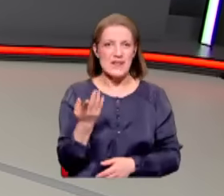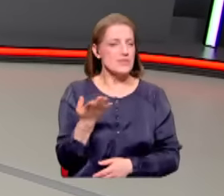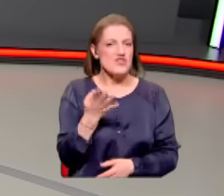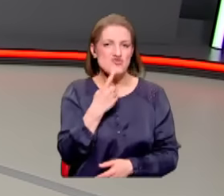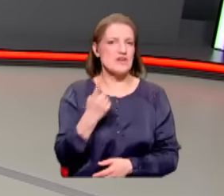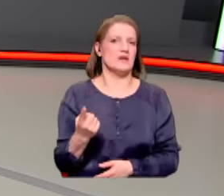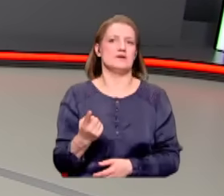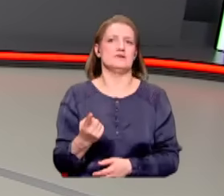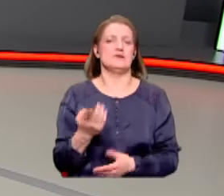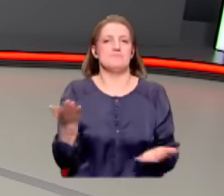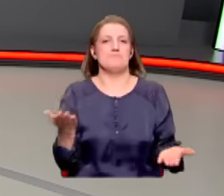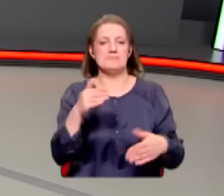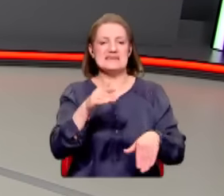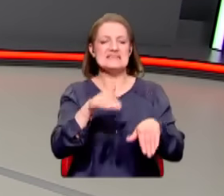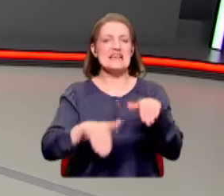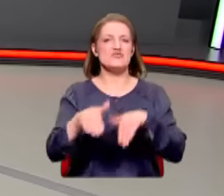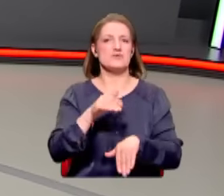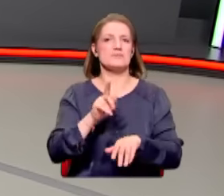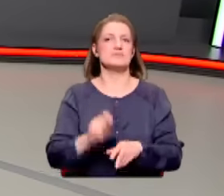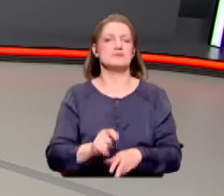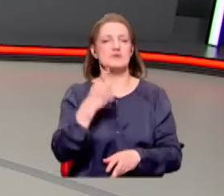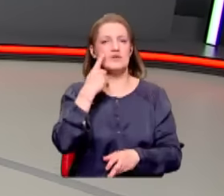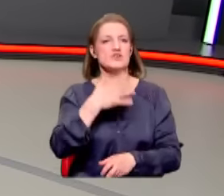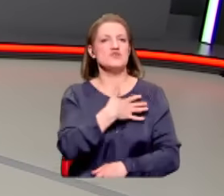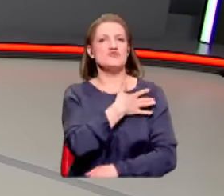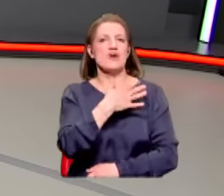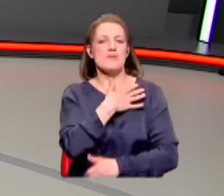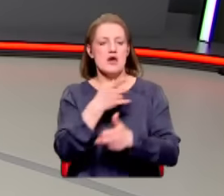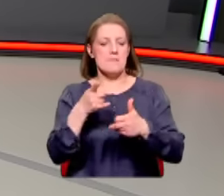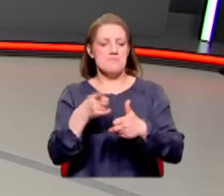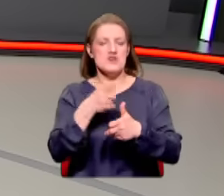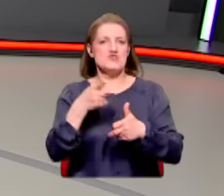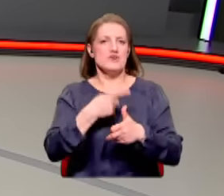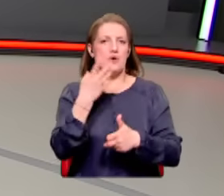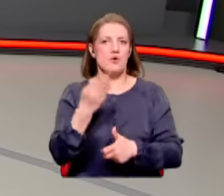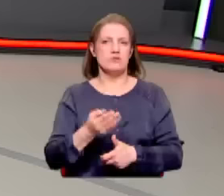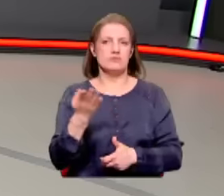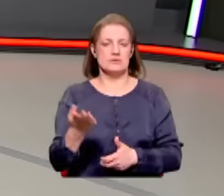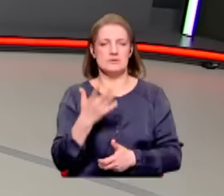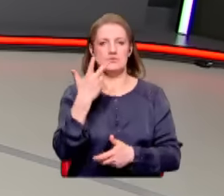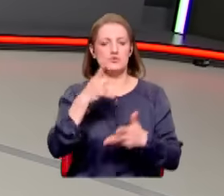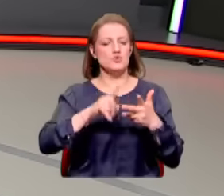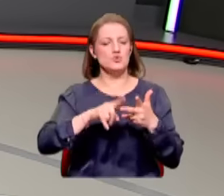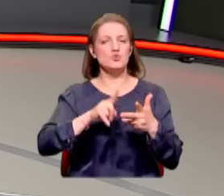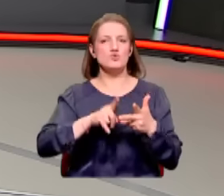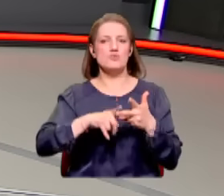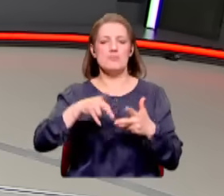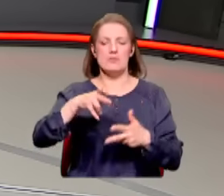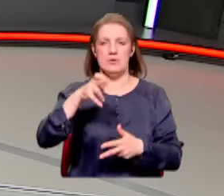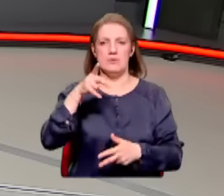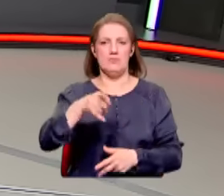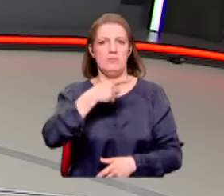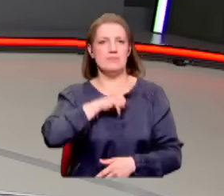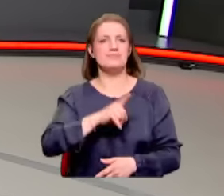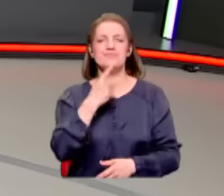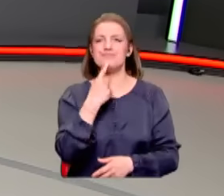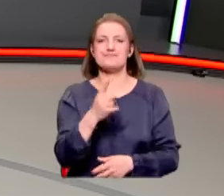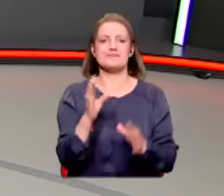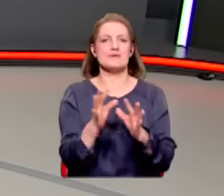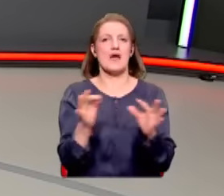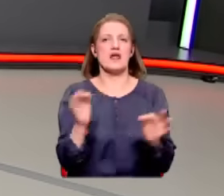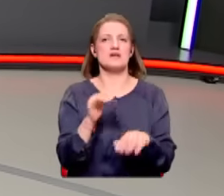acaba? Ya bir seçim yapılmış, Cumhuriyet Halk Partisi birinci parti olmuş. Üçüncü partinin adayı diyor ki